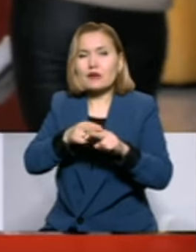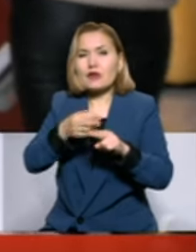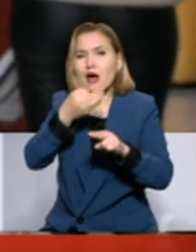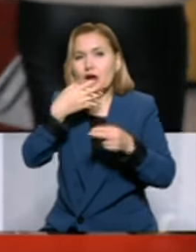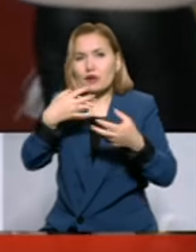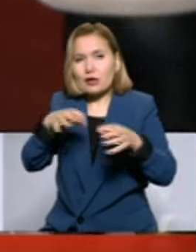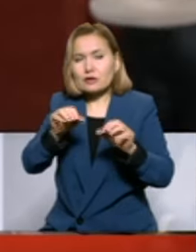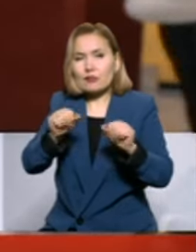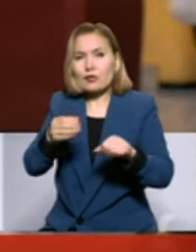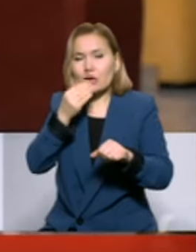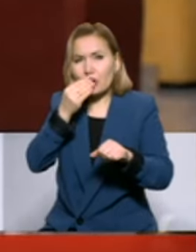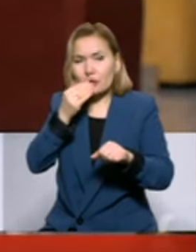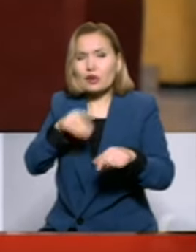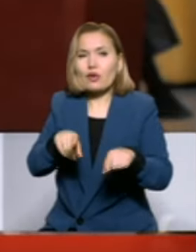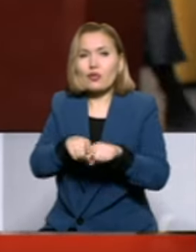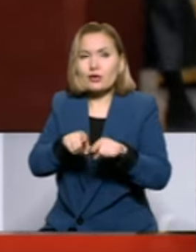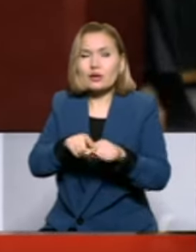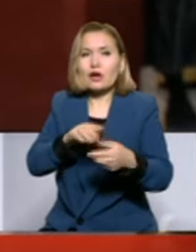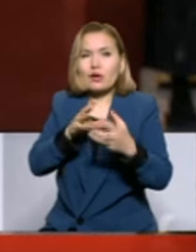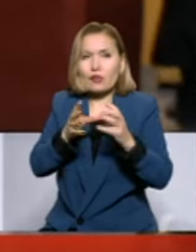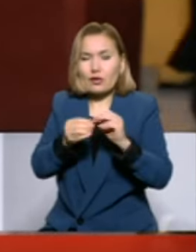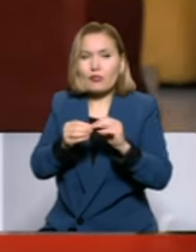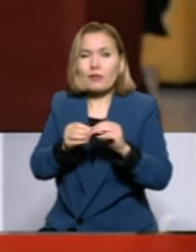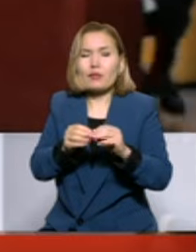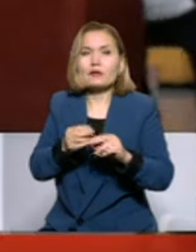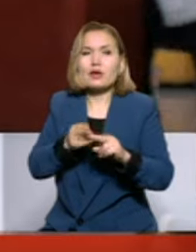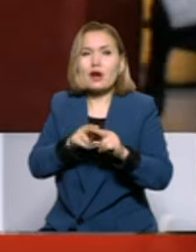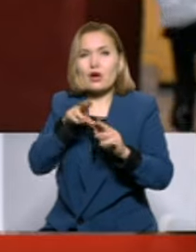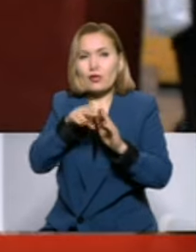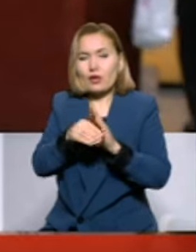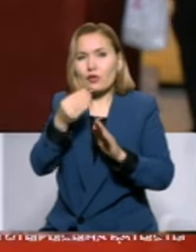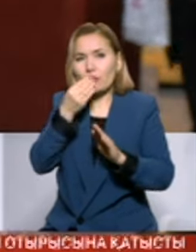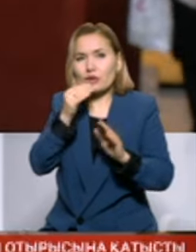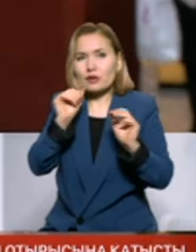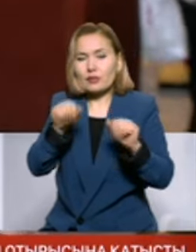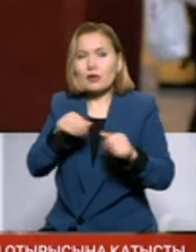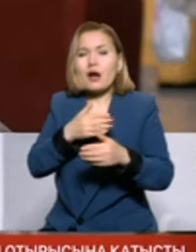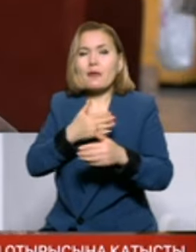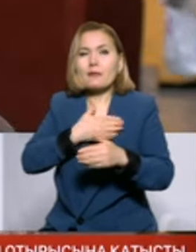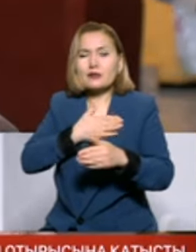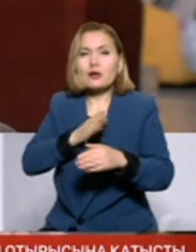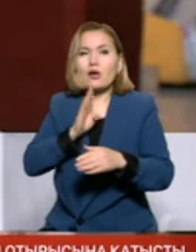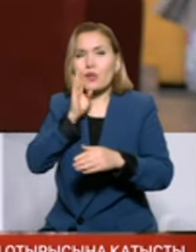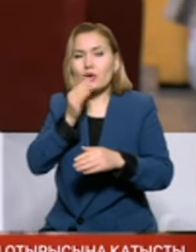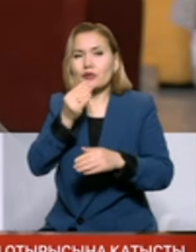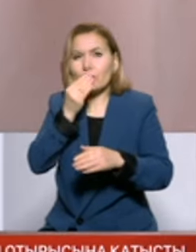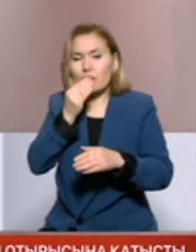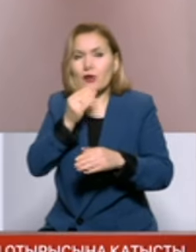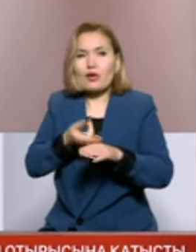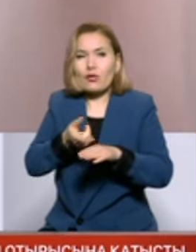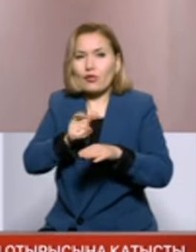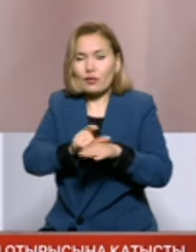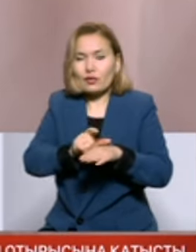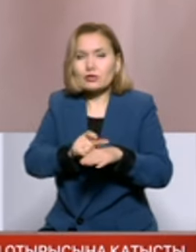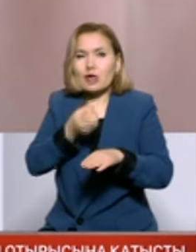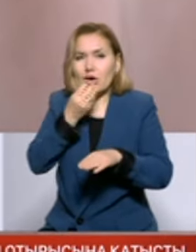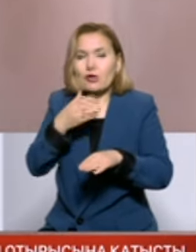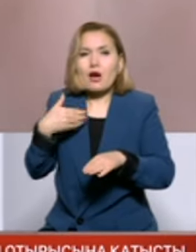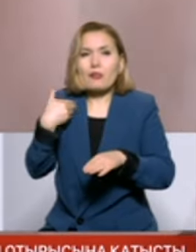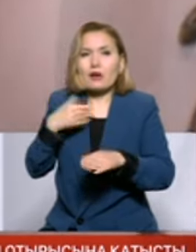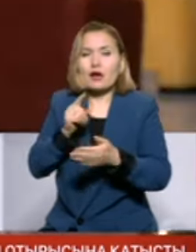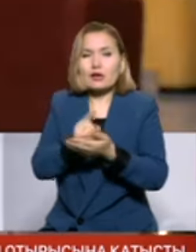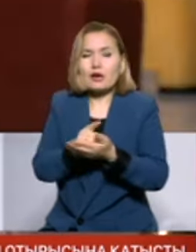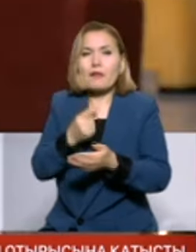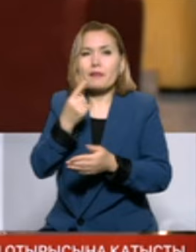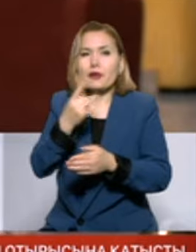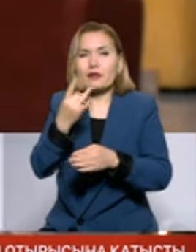өнімдері, немесе жұмыртқаны да осы ақуызға жатқыза аламыз. Яғни біздің сәресі осындай тойымды болу керек. Ең бірінші ауызды сумен